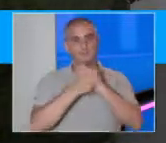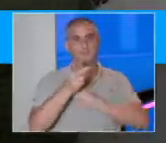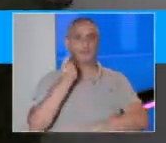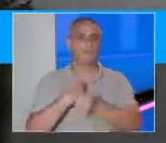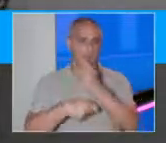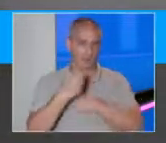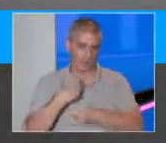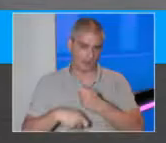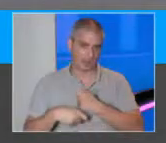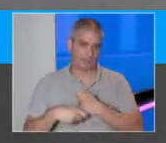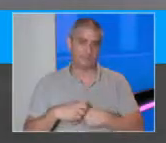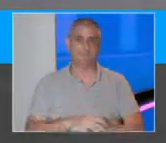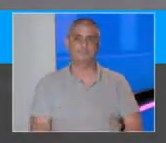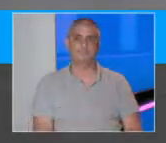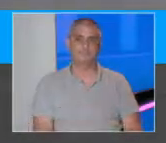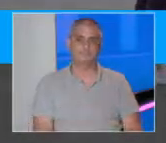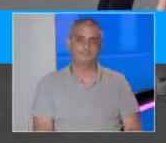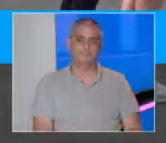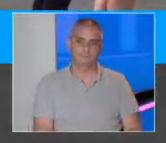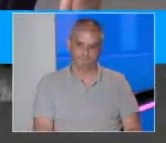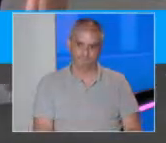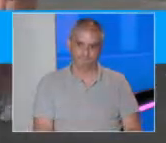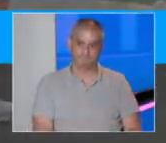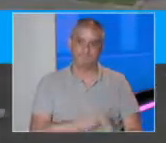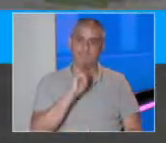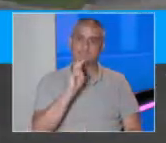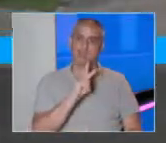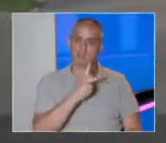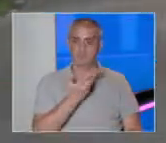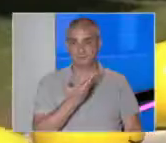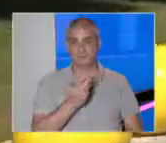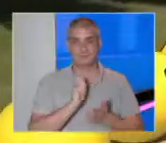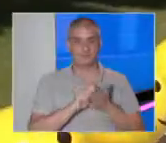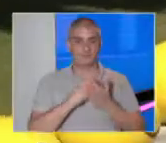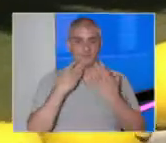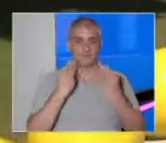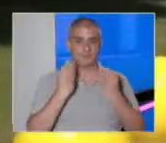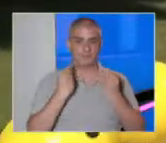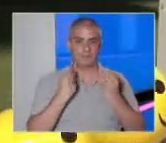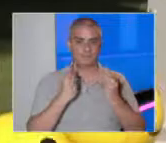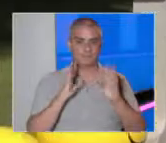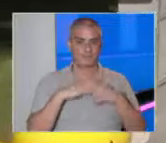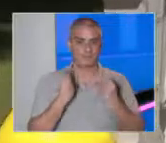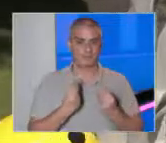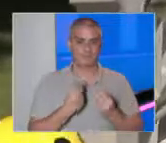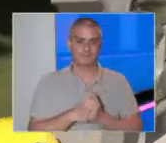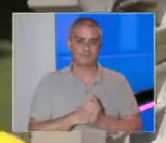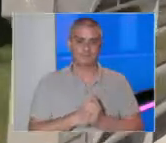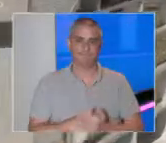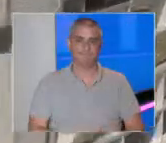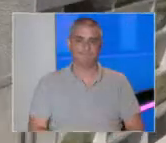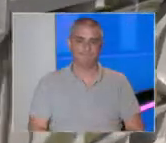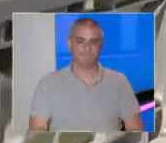לכלכלה, ולצליח לסחוף גם את אזרחי ישראל בעניין הזה. כן, יניר קוזין, כתבנו, תודה רבה על הדברים האלה, ערב טוב. נדב ולימלך, תודה